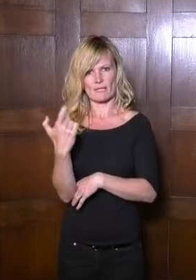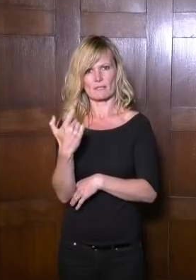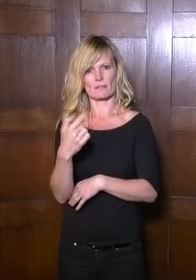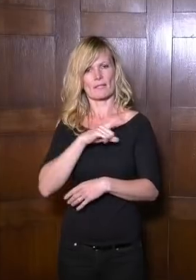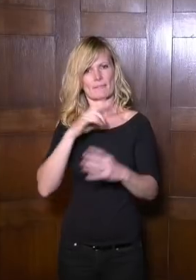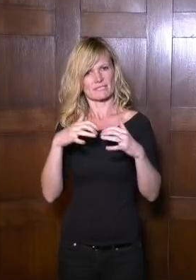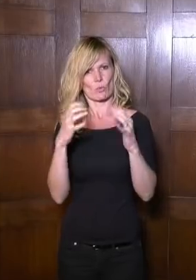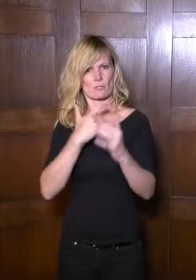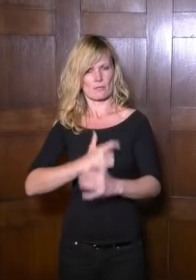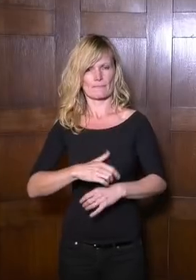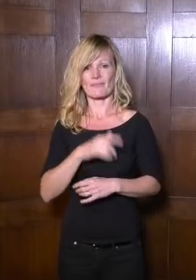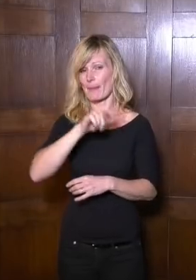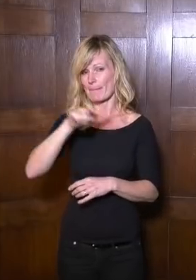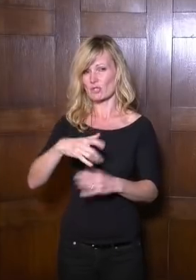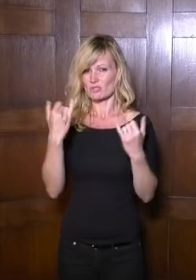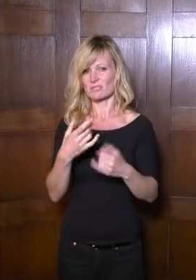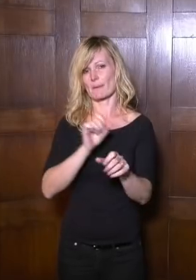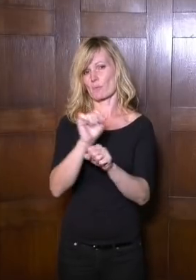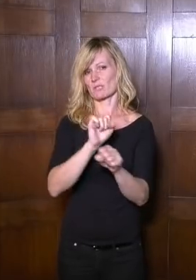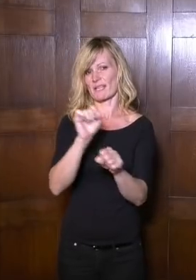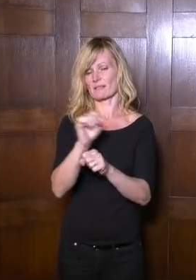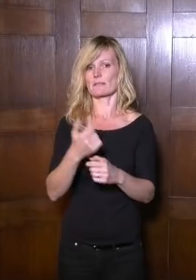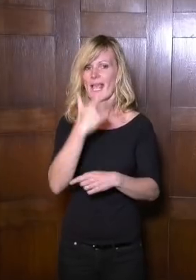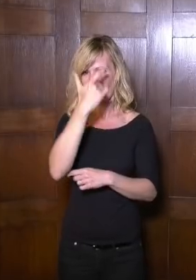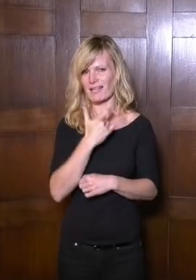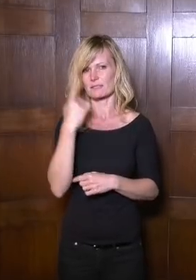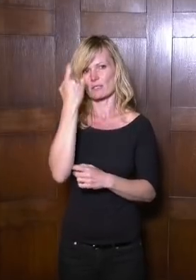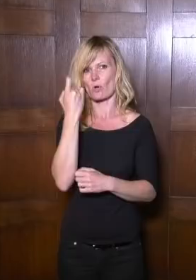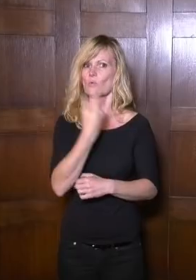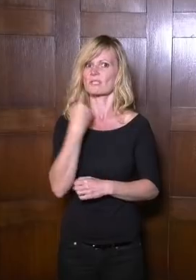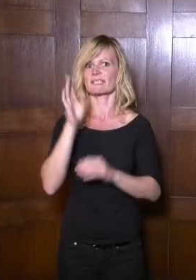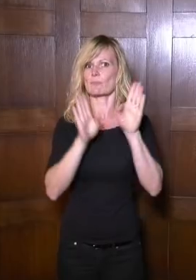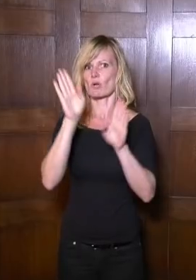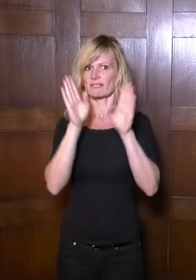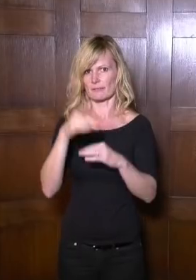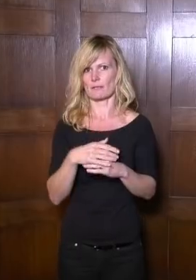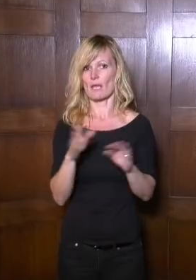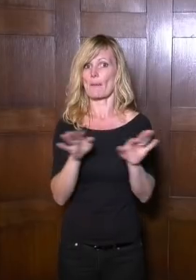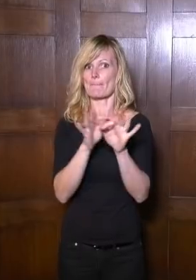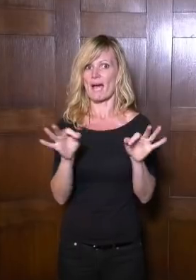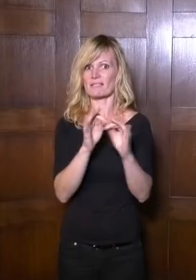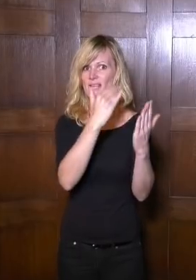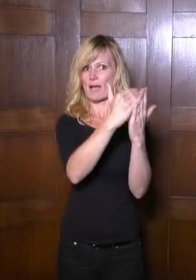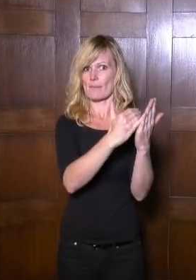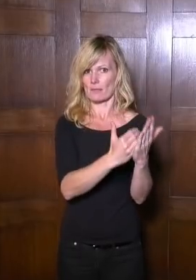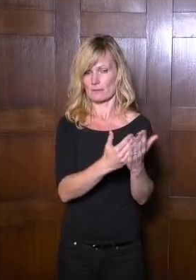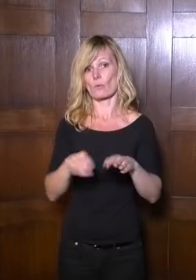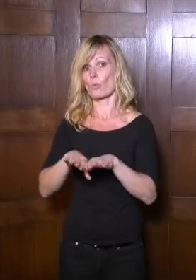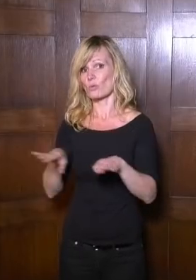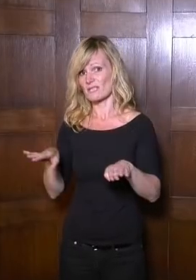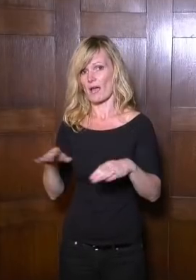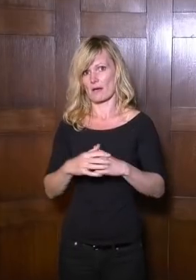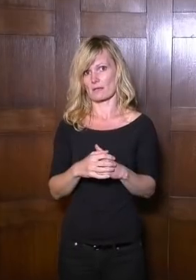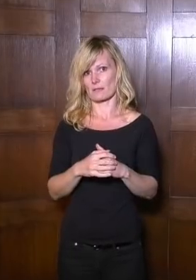Tagen protestieren, machen sich ernsthafte Sorgen um unsere Demokratie, die im Zuge der getroffenen Maßnahmen auf der Grundlage aus